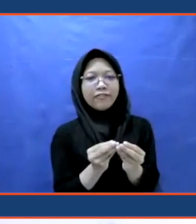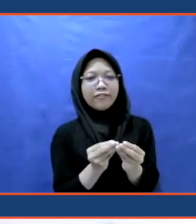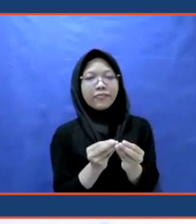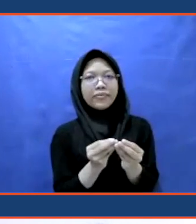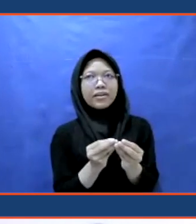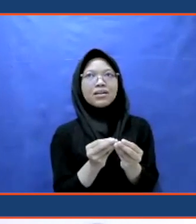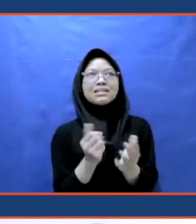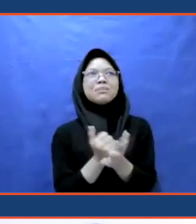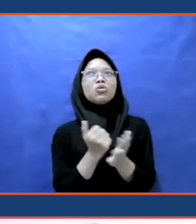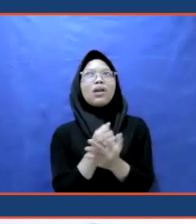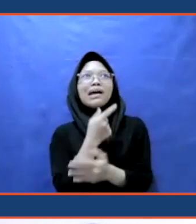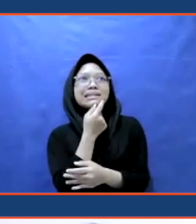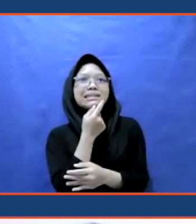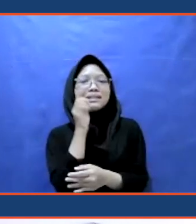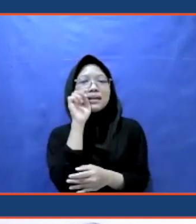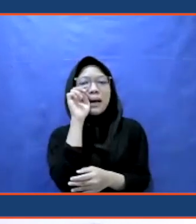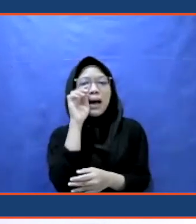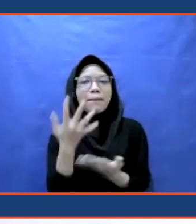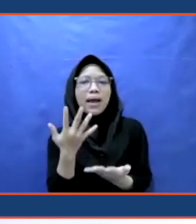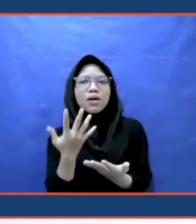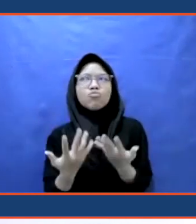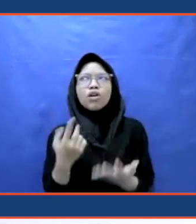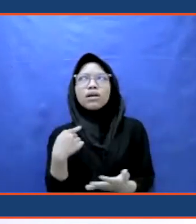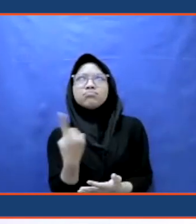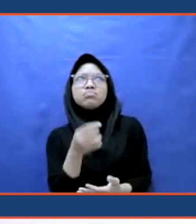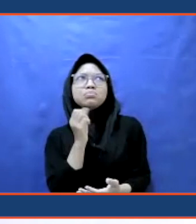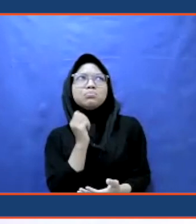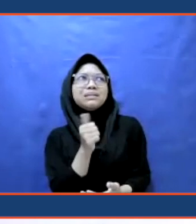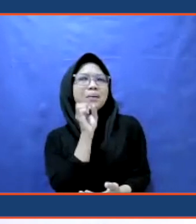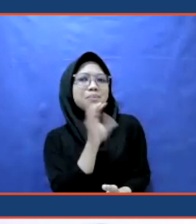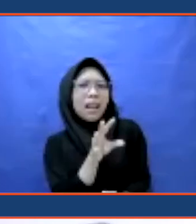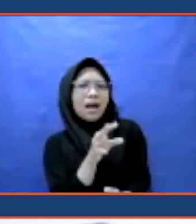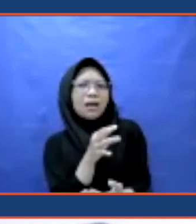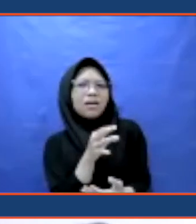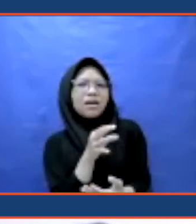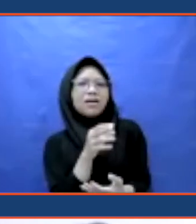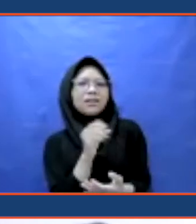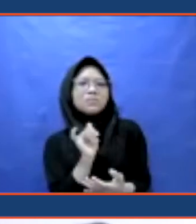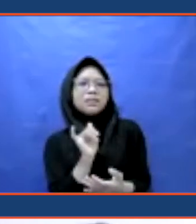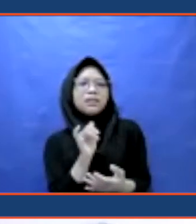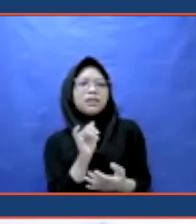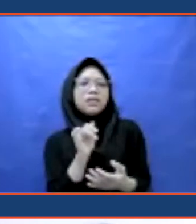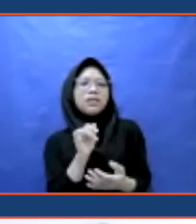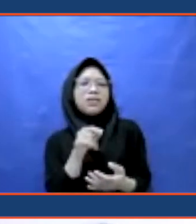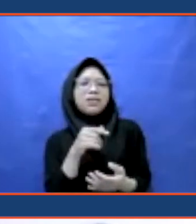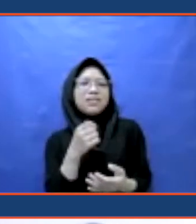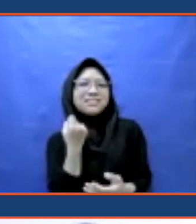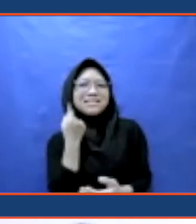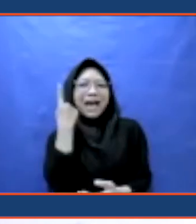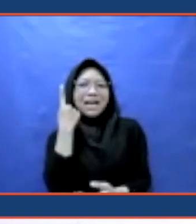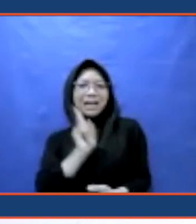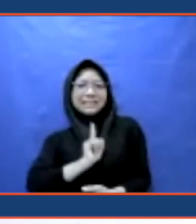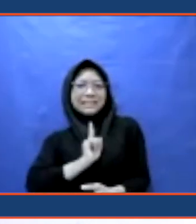Iya mungkin kita bisa katakan juga discoverynya tuh personal gitu ya sehingga tidak bisa